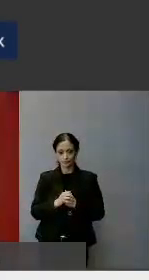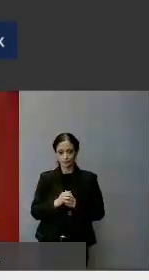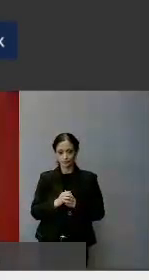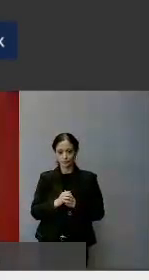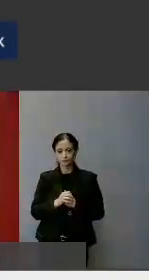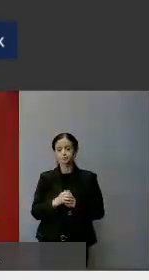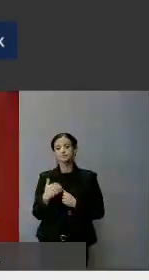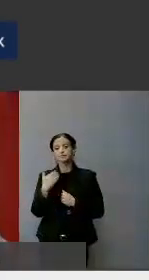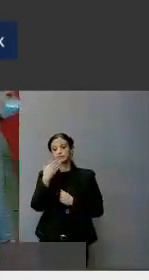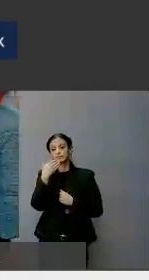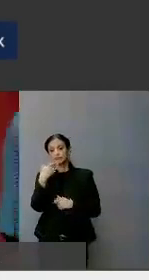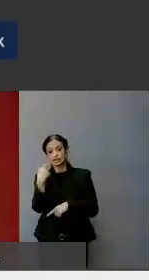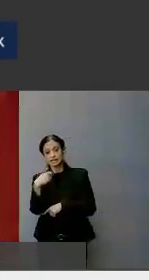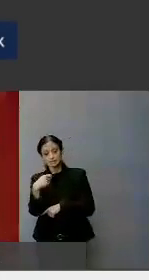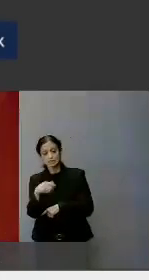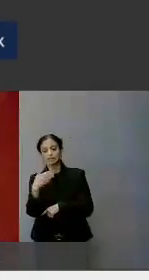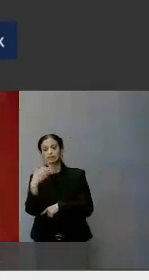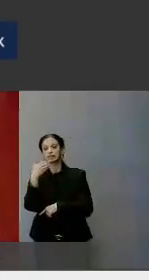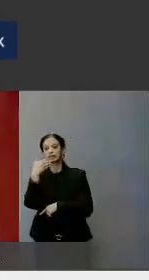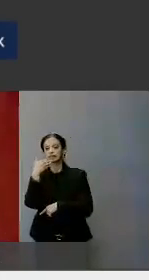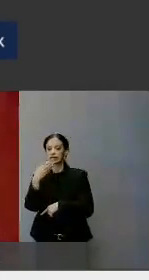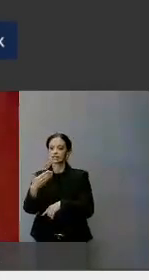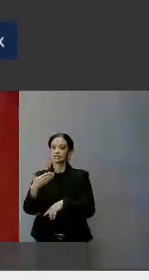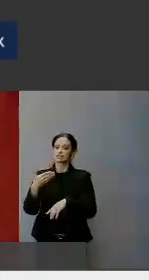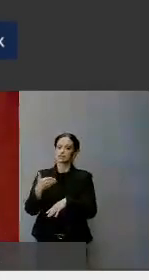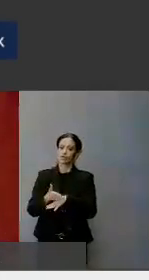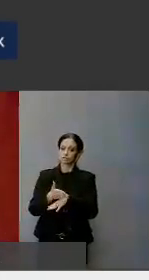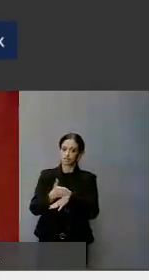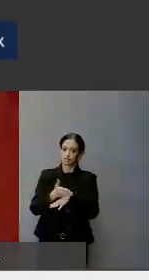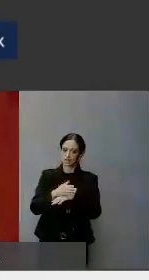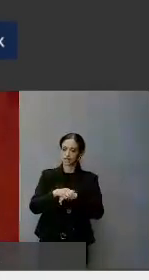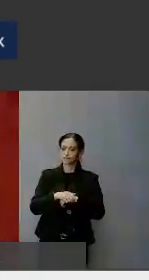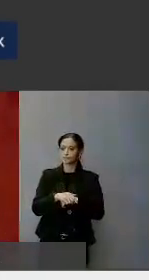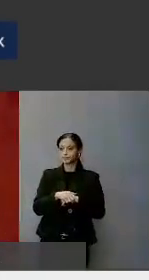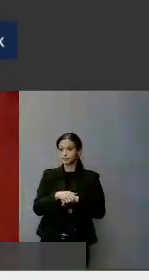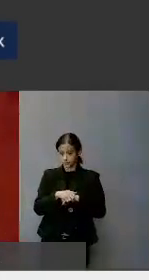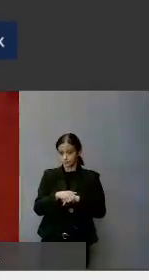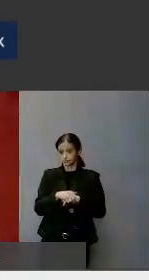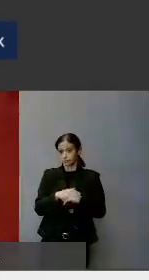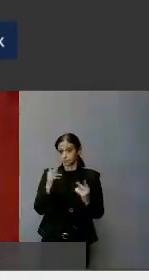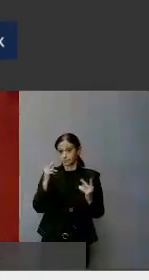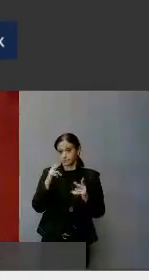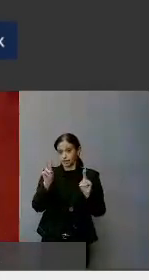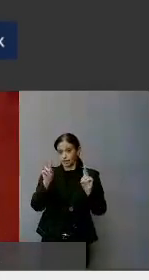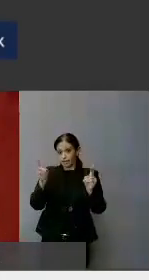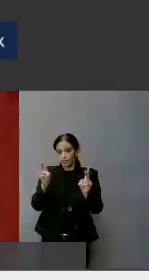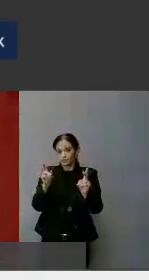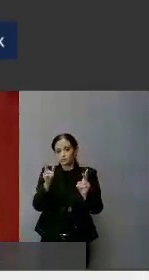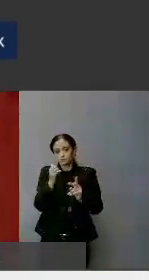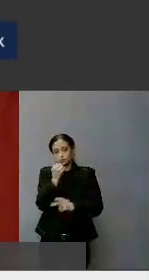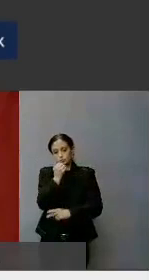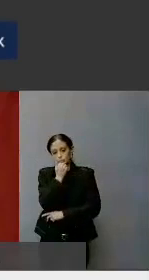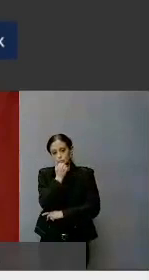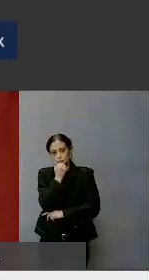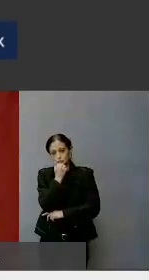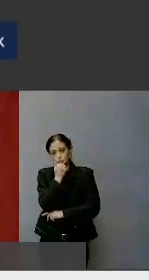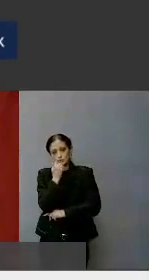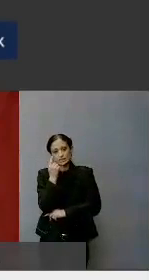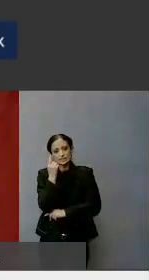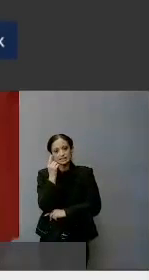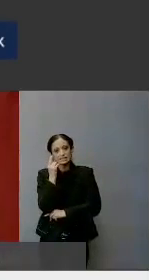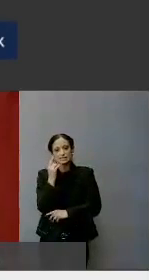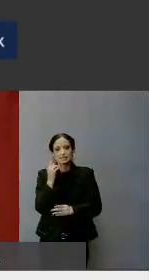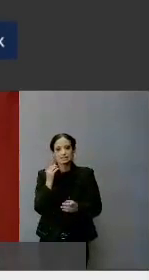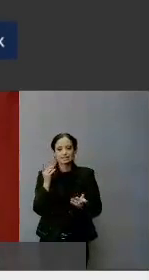grazie presidente consigliere beh visto il tema mi perdoni se la prende un po non